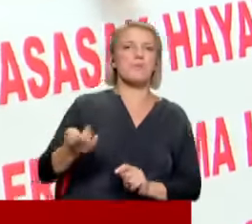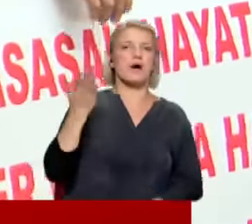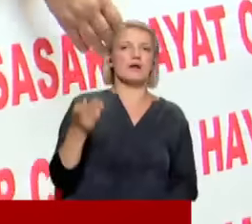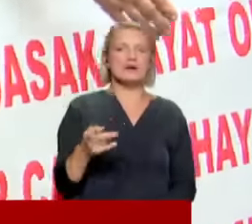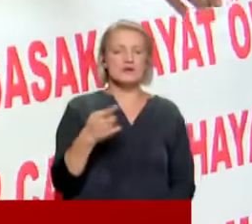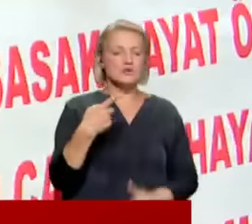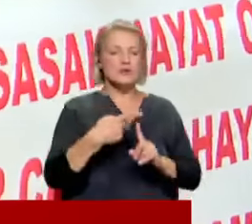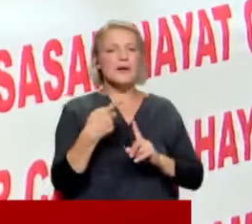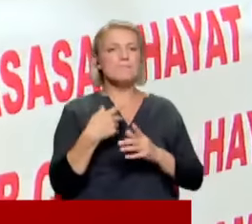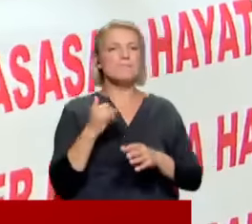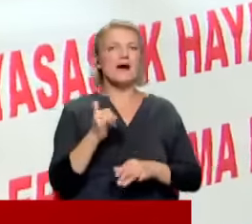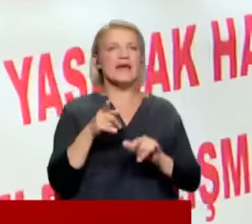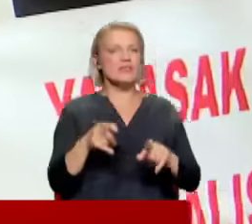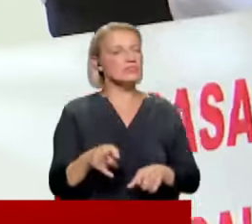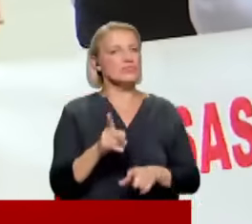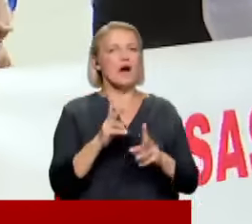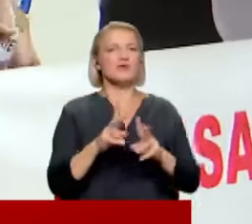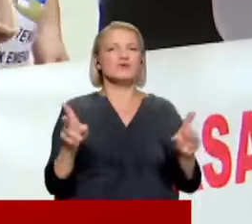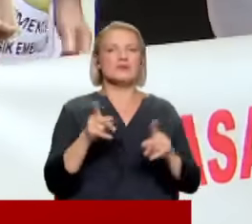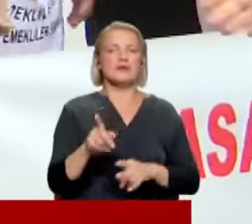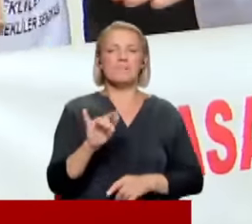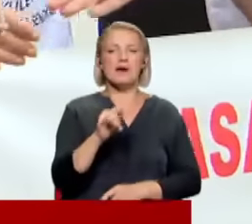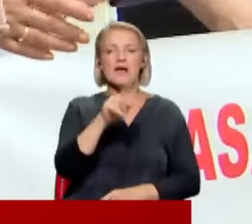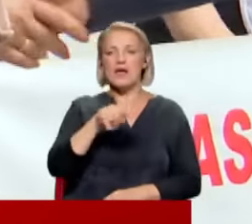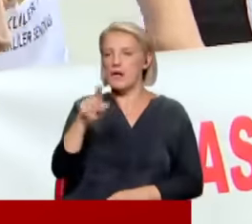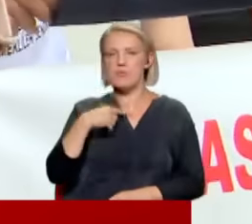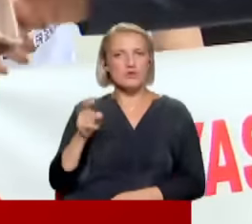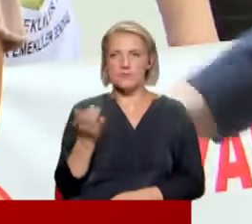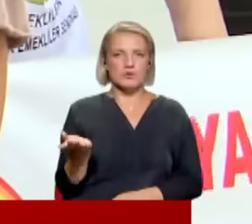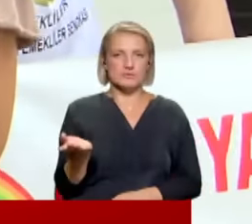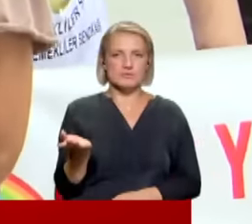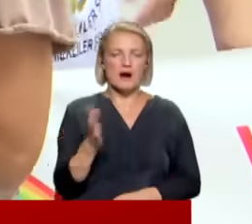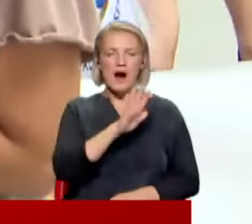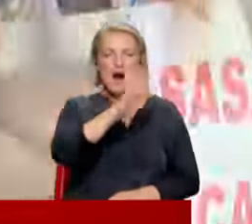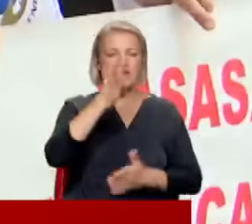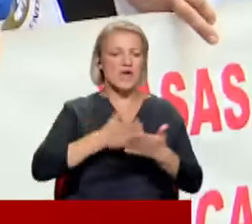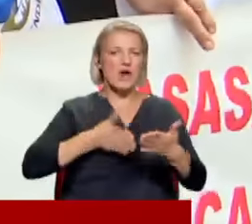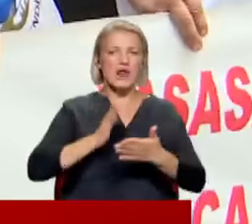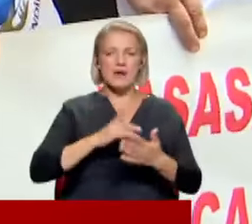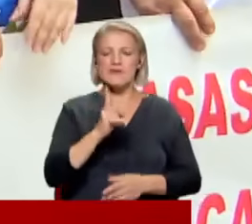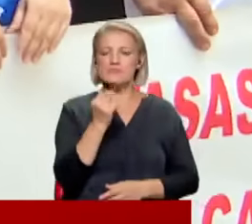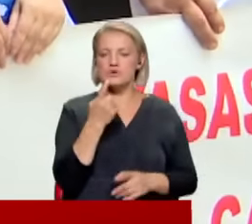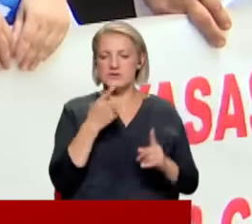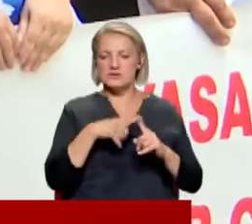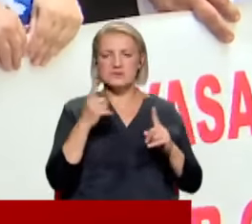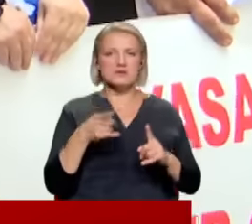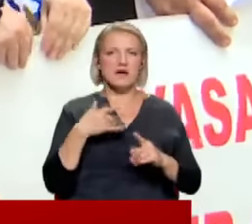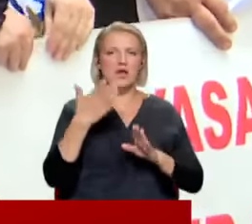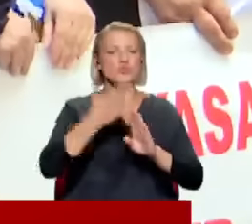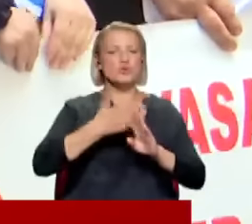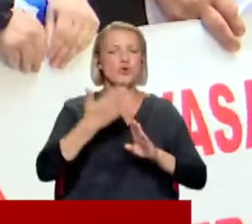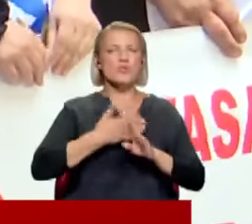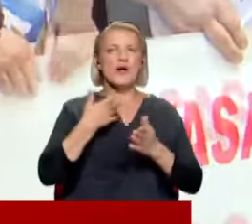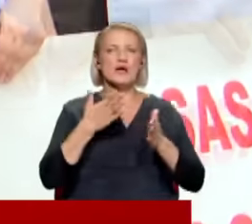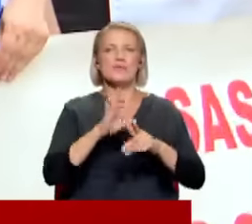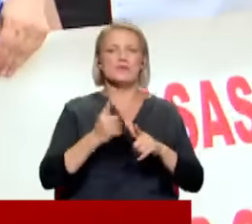TUİK Market şu anda tukin açıkladığı marketleri bulamıyoruz her şey yarı yarıya bir buç senedir girmedim döner işine